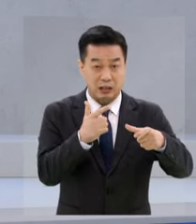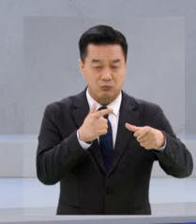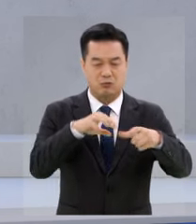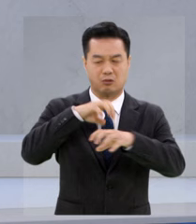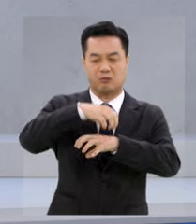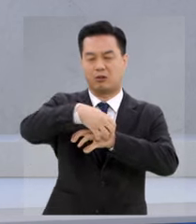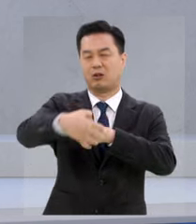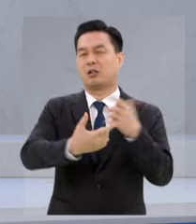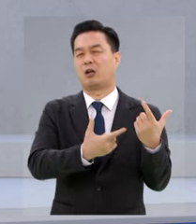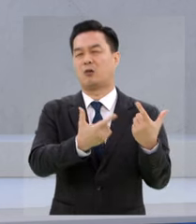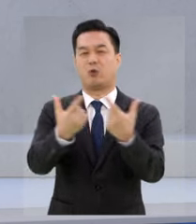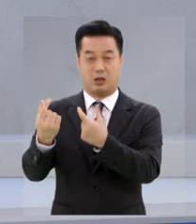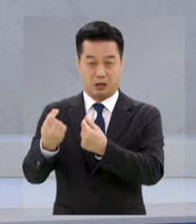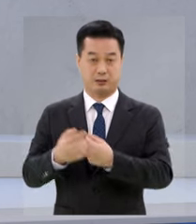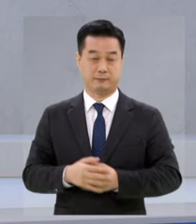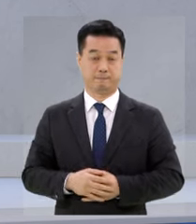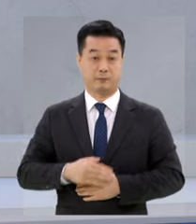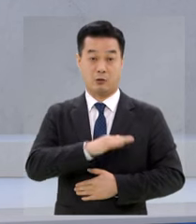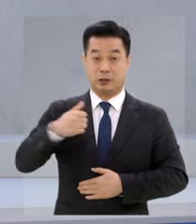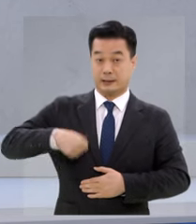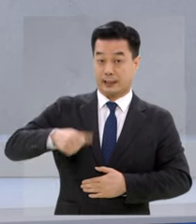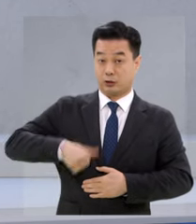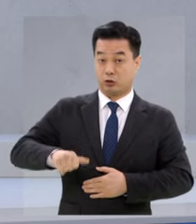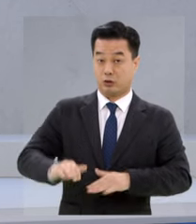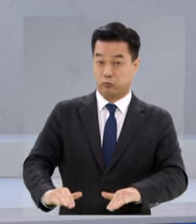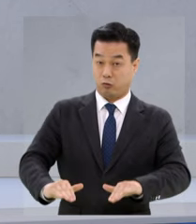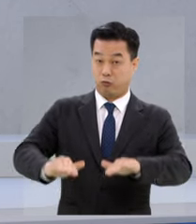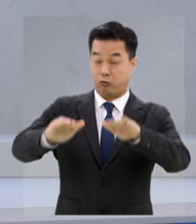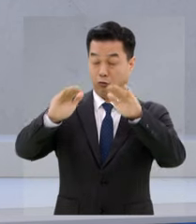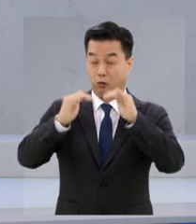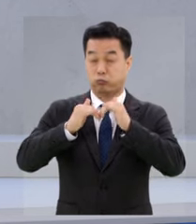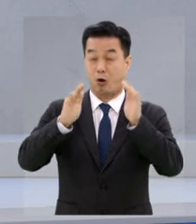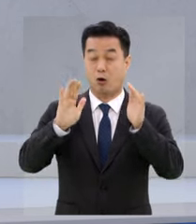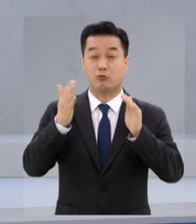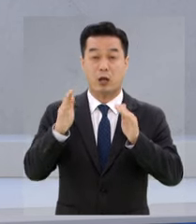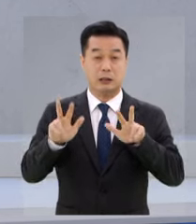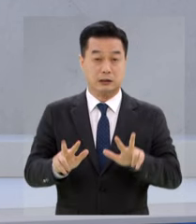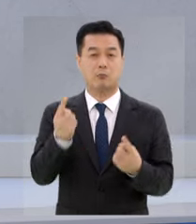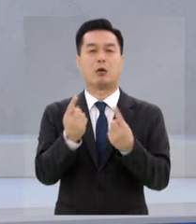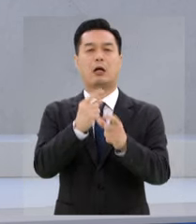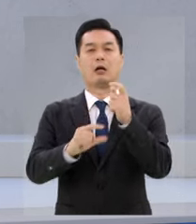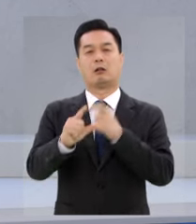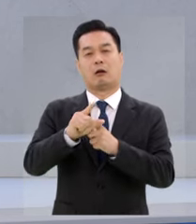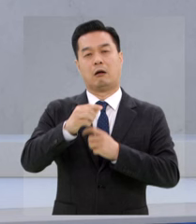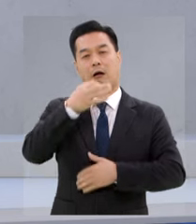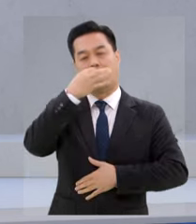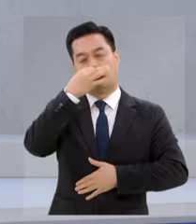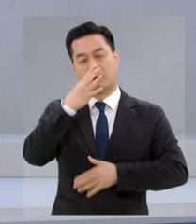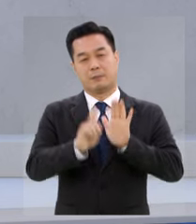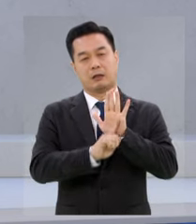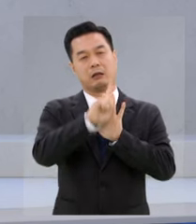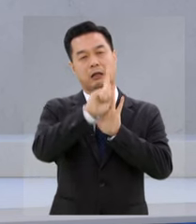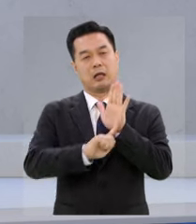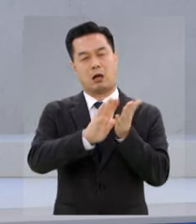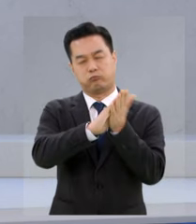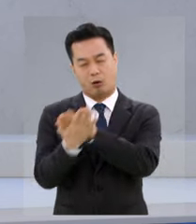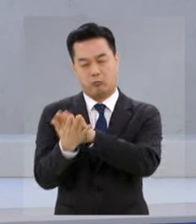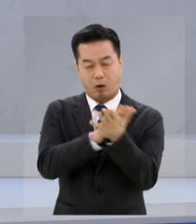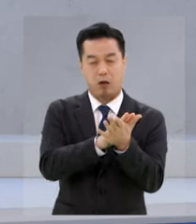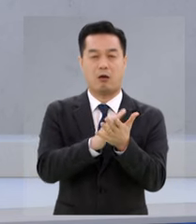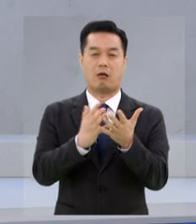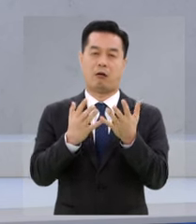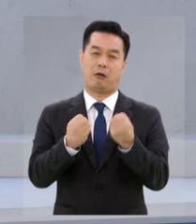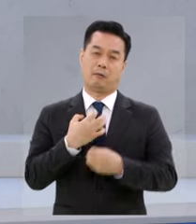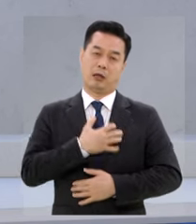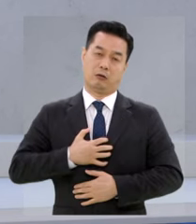아닙니다 우리 아이들이 어른이 되면 지금보다 훨씬 극단적인 기후 환경과 재난 속에서 살